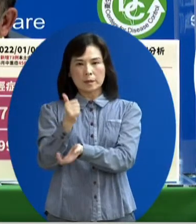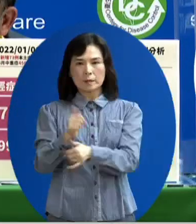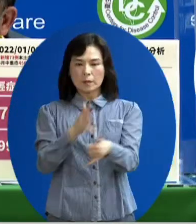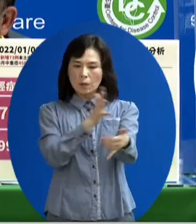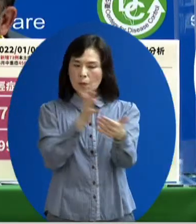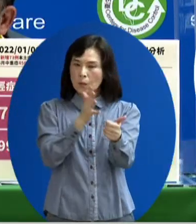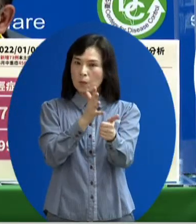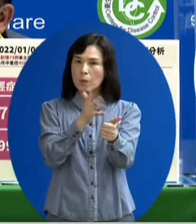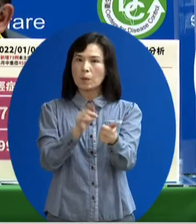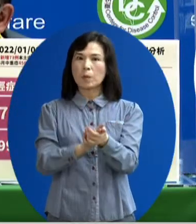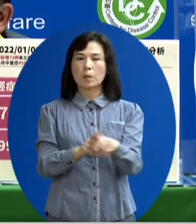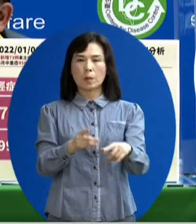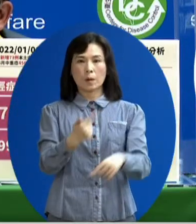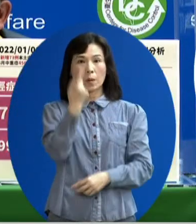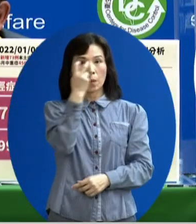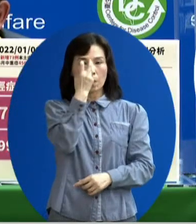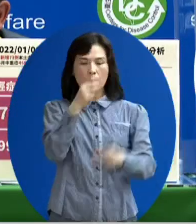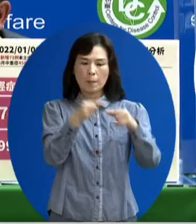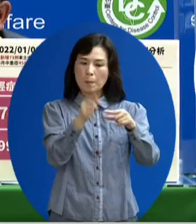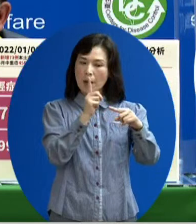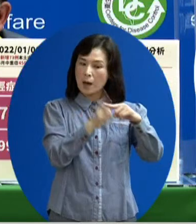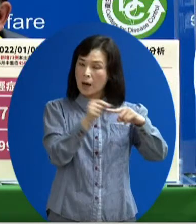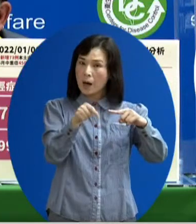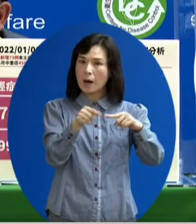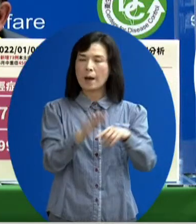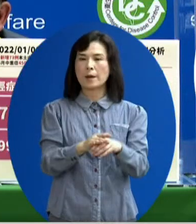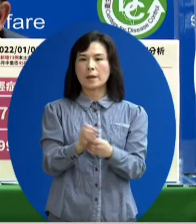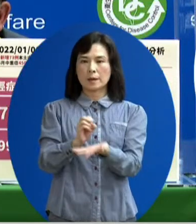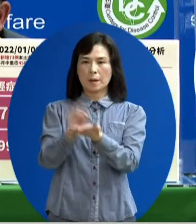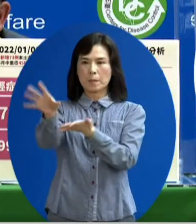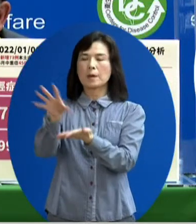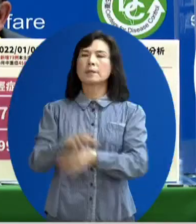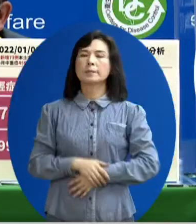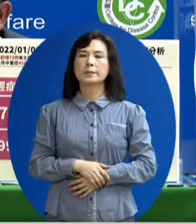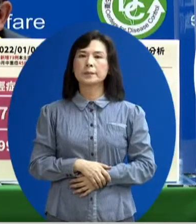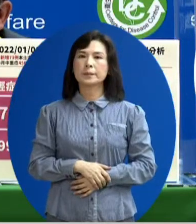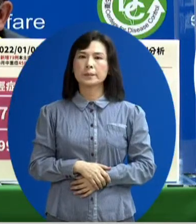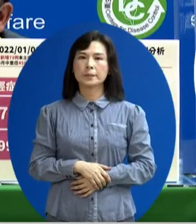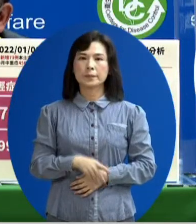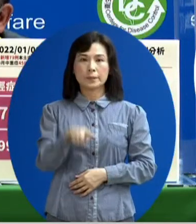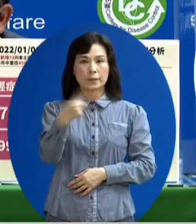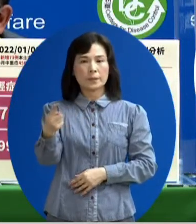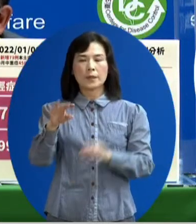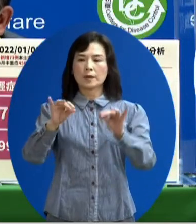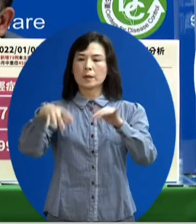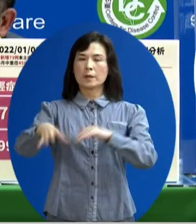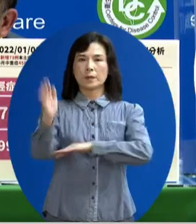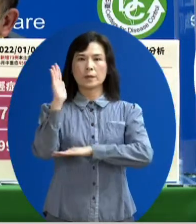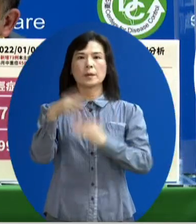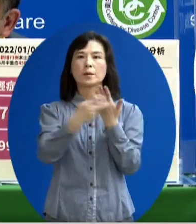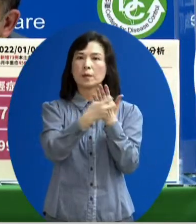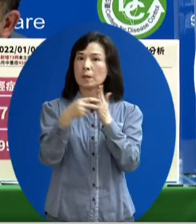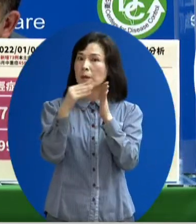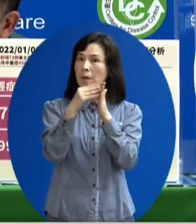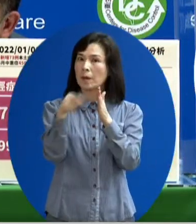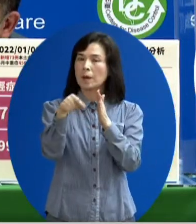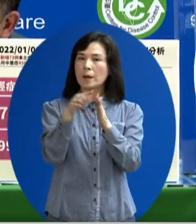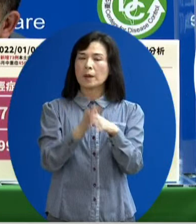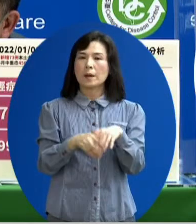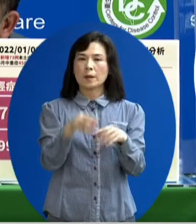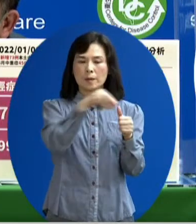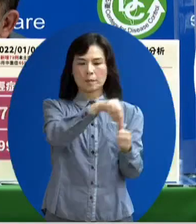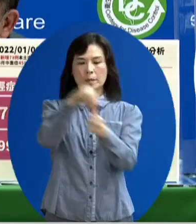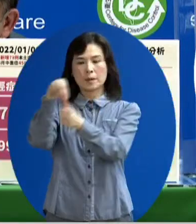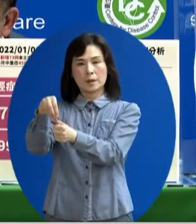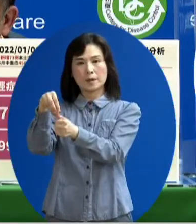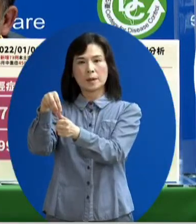确认快筛结果，进行评估且通报。那后续由地方政府卫生局依确诊个案收治分